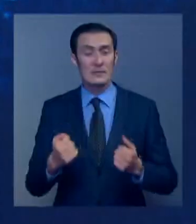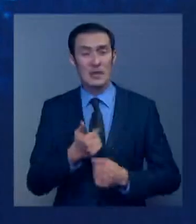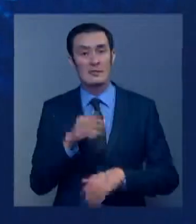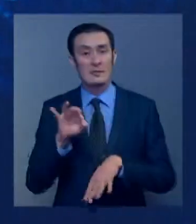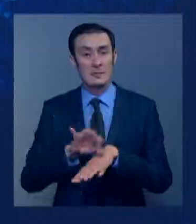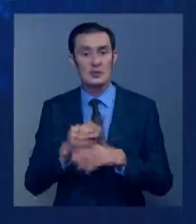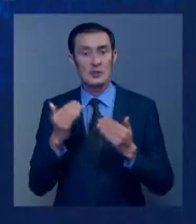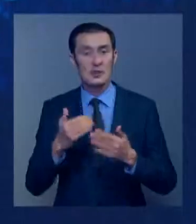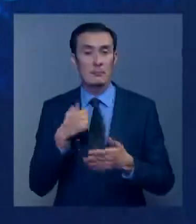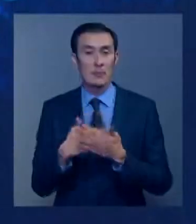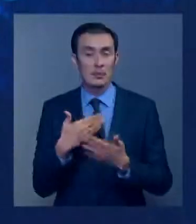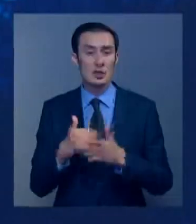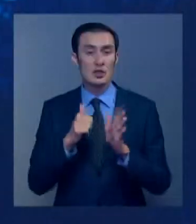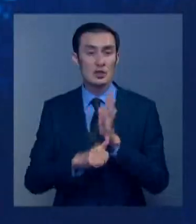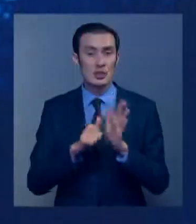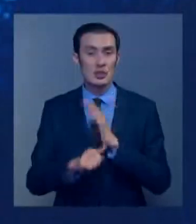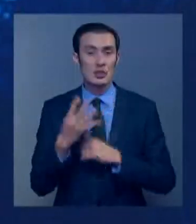количеством заболевших достигла почти